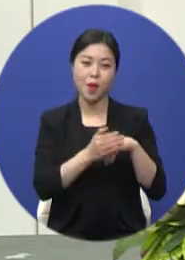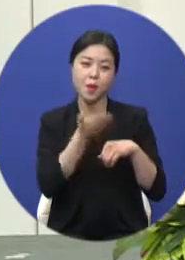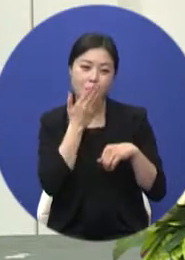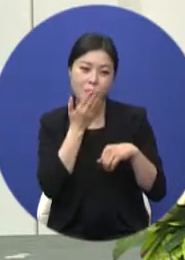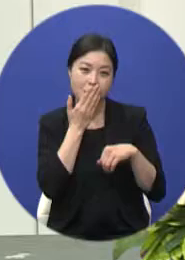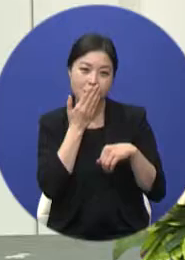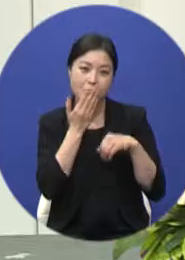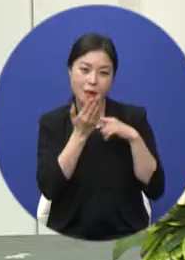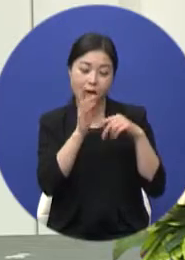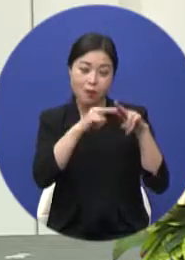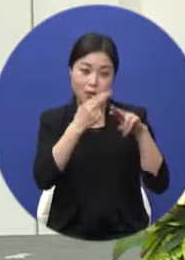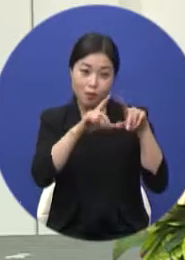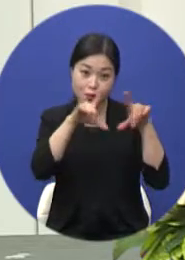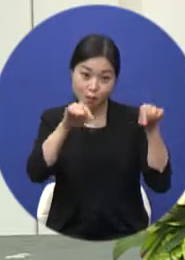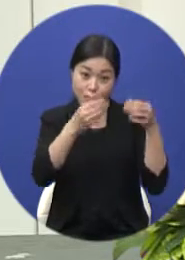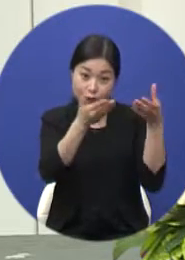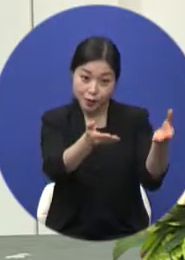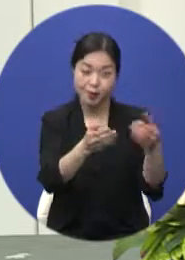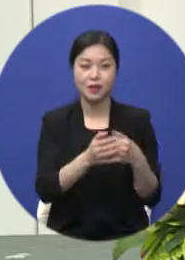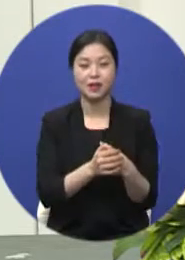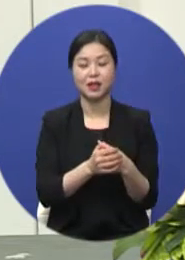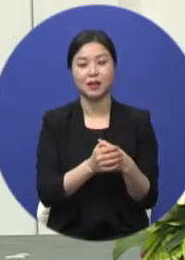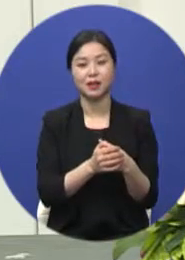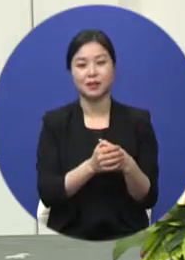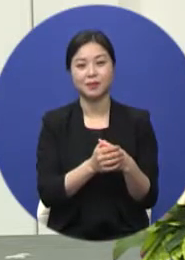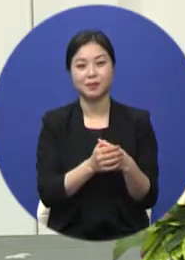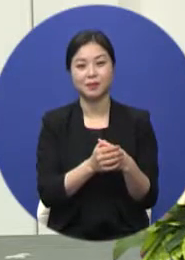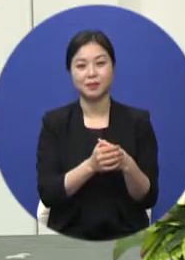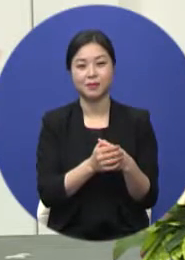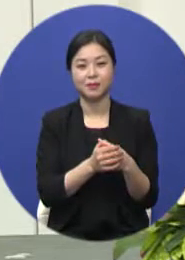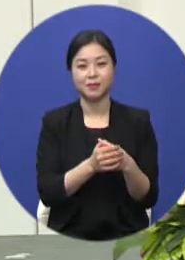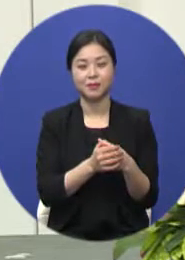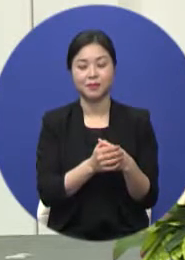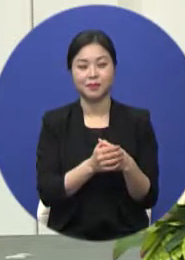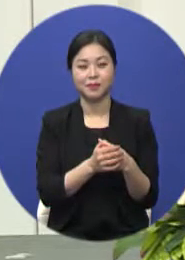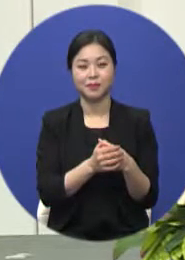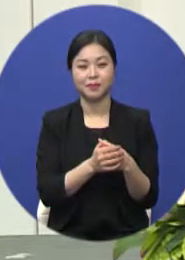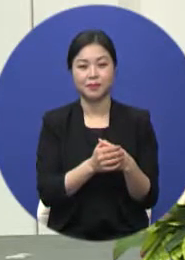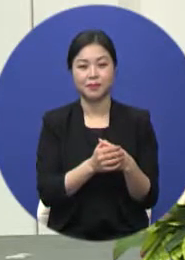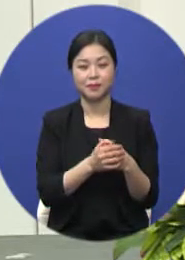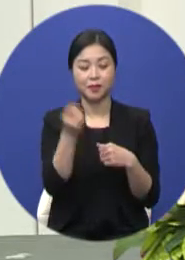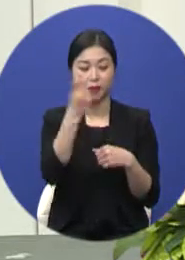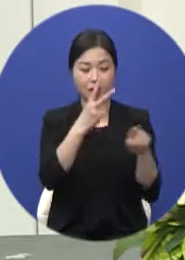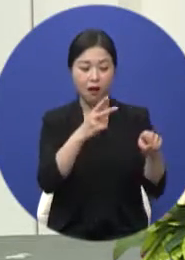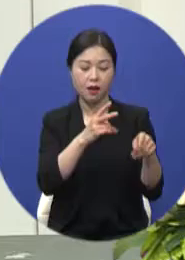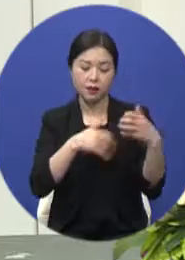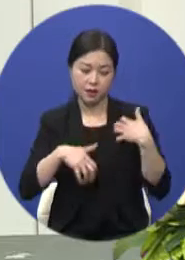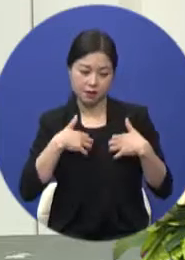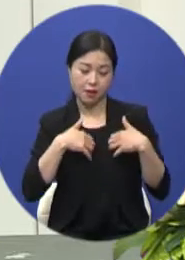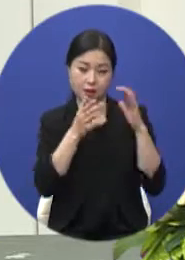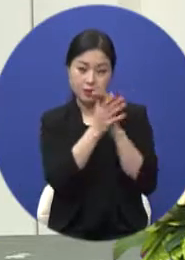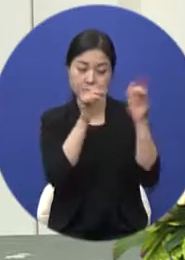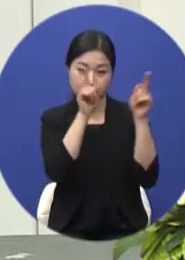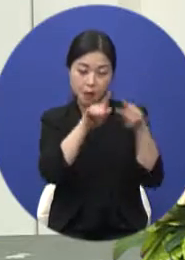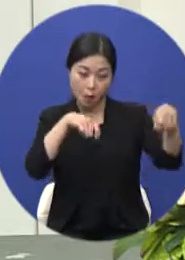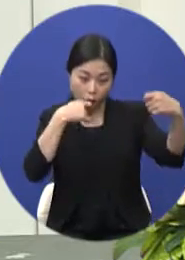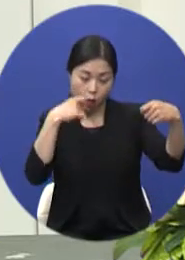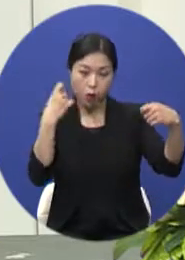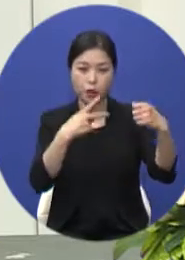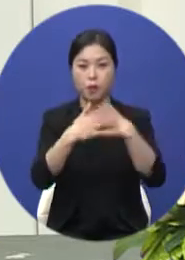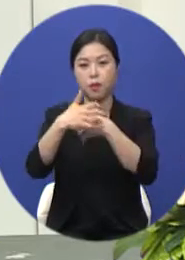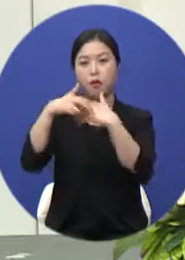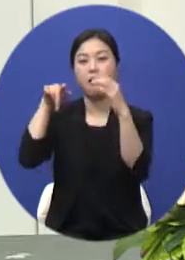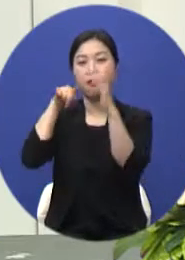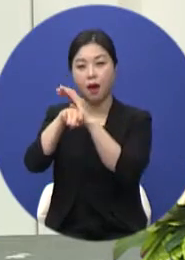테니까 즐겁게 그 드시고 또 하나가 전문의를 찾아가서 한번 상담을 받아서 정확하게 이게